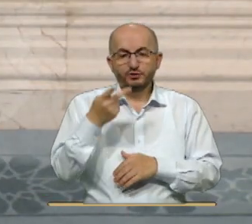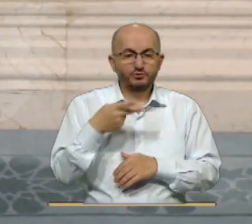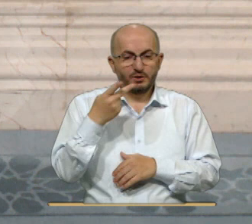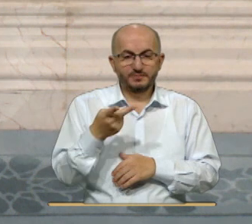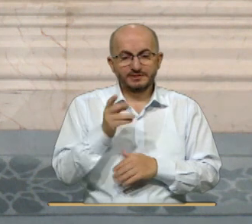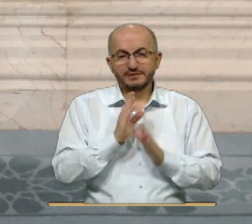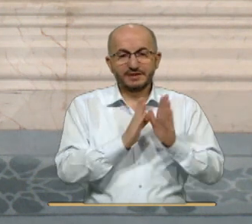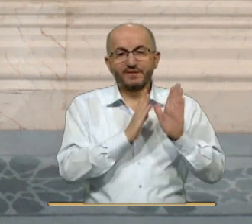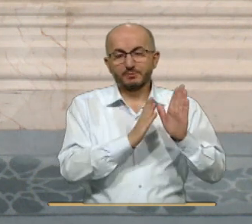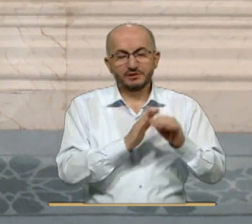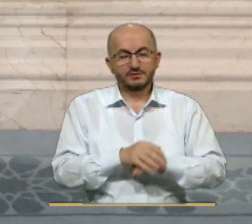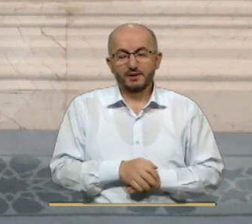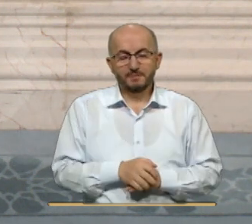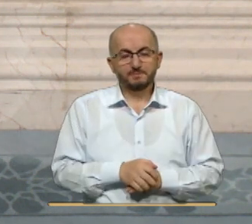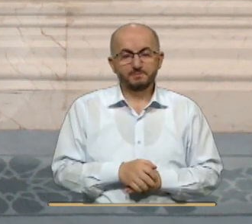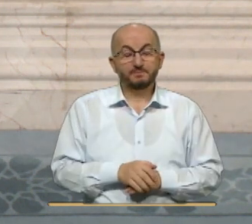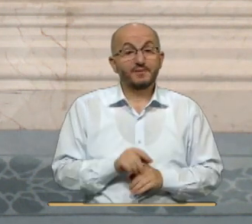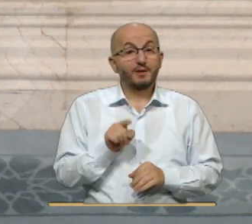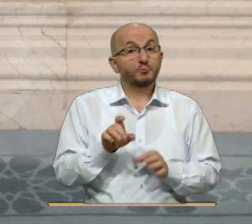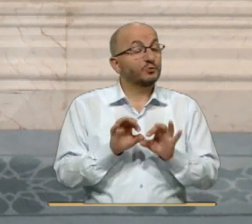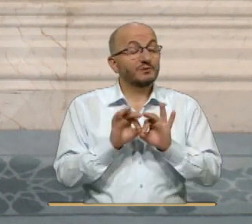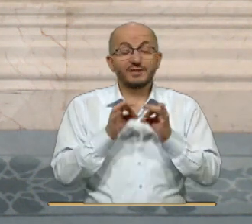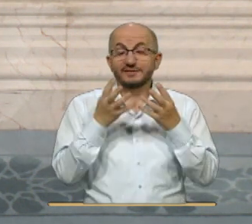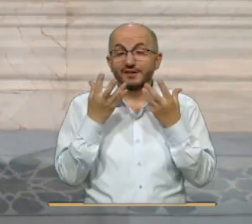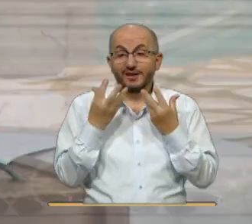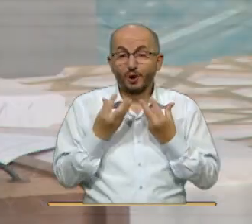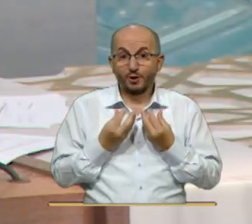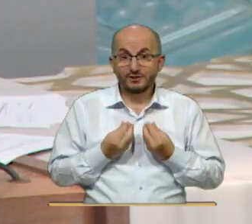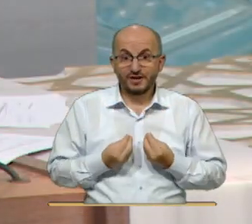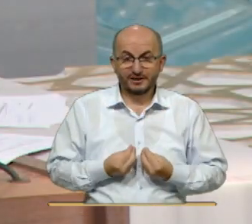konuşmamızın devamında bu nasıl olacaktır